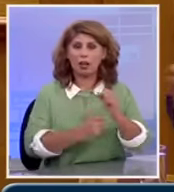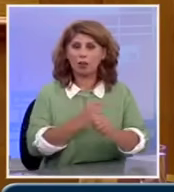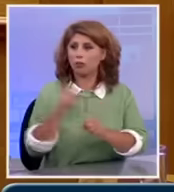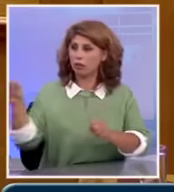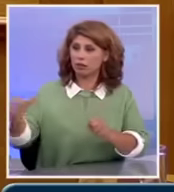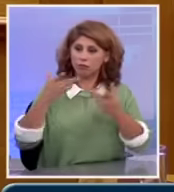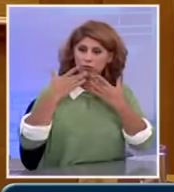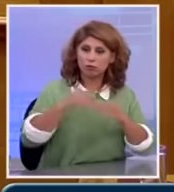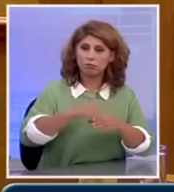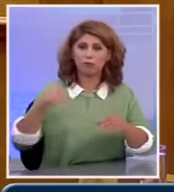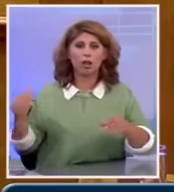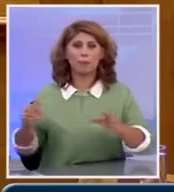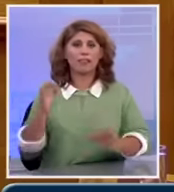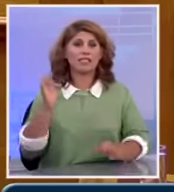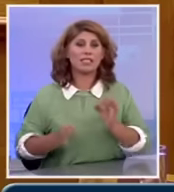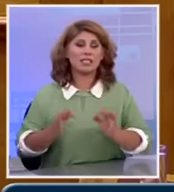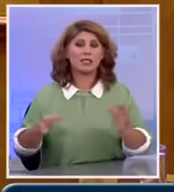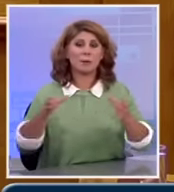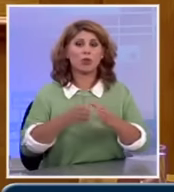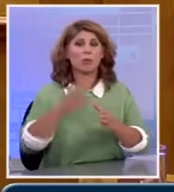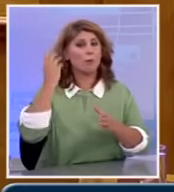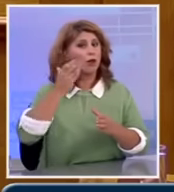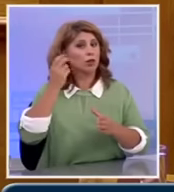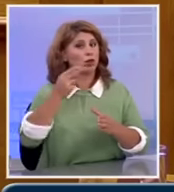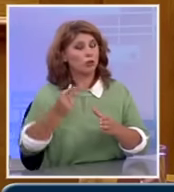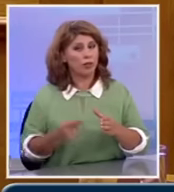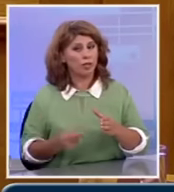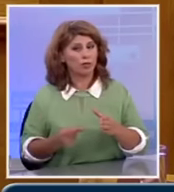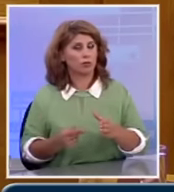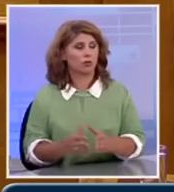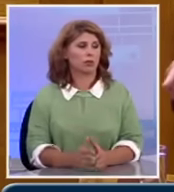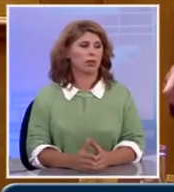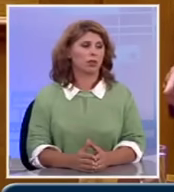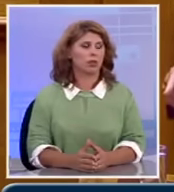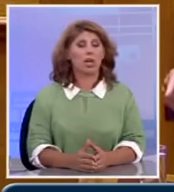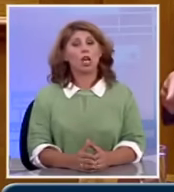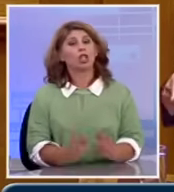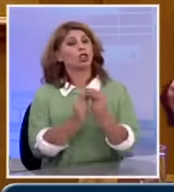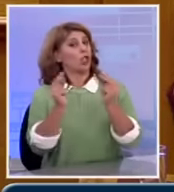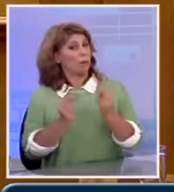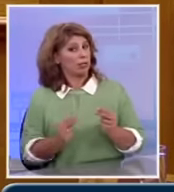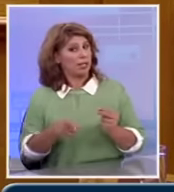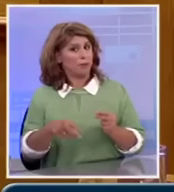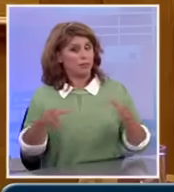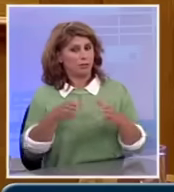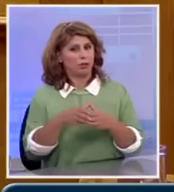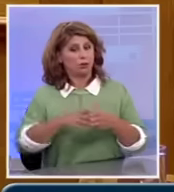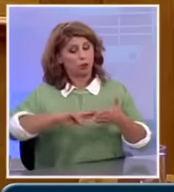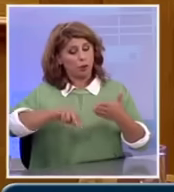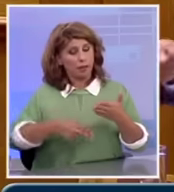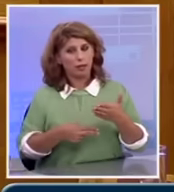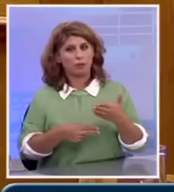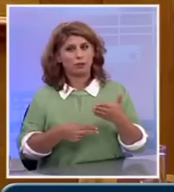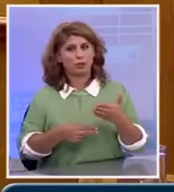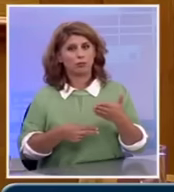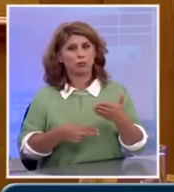αποχωρήσατε από τη συζήτηση στην επιτροπή μορφωτικών υποθέσεων το πόρισμα της οποίας το υπέγραψαν και